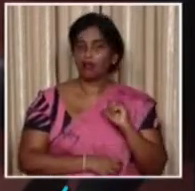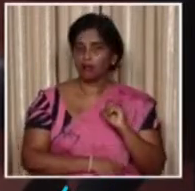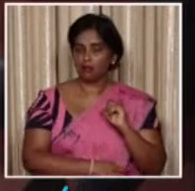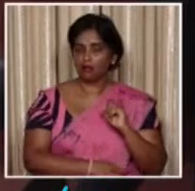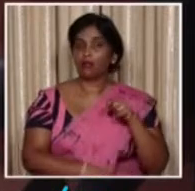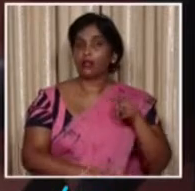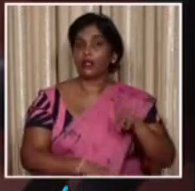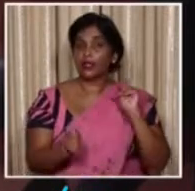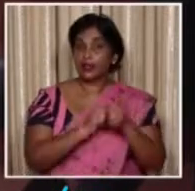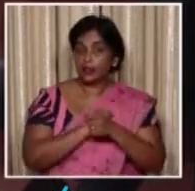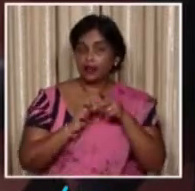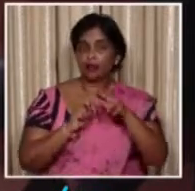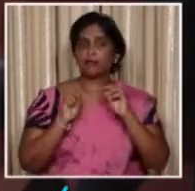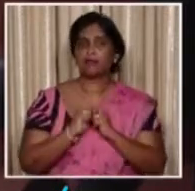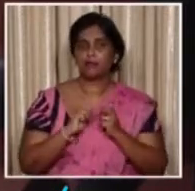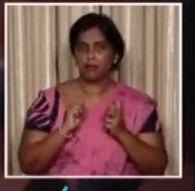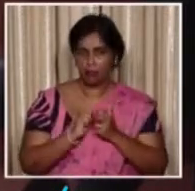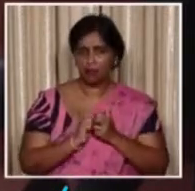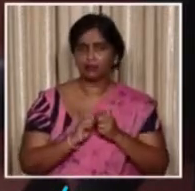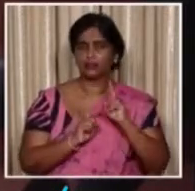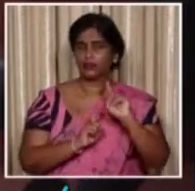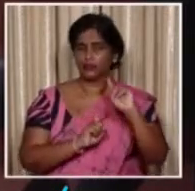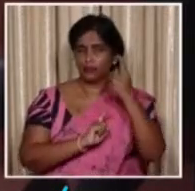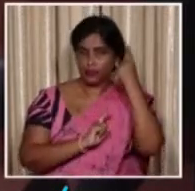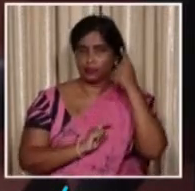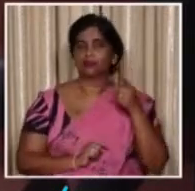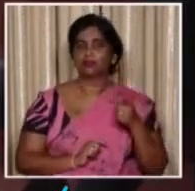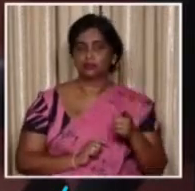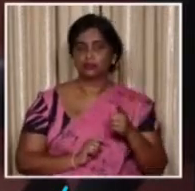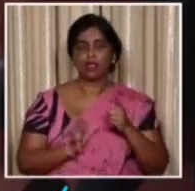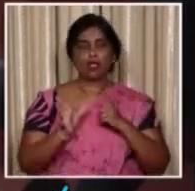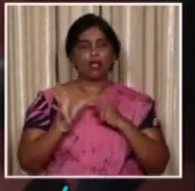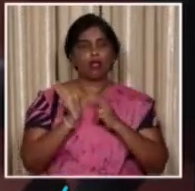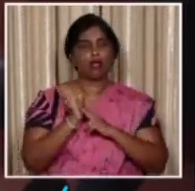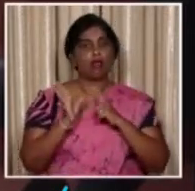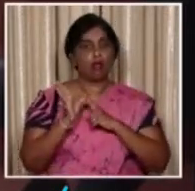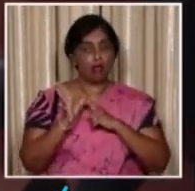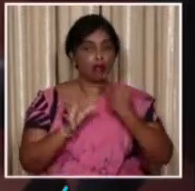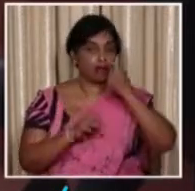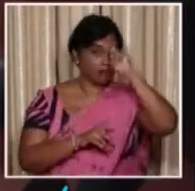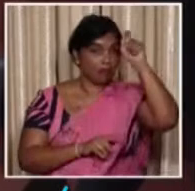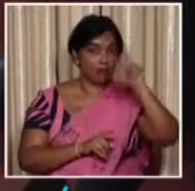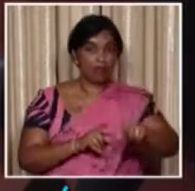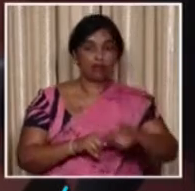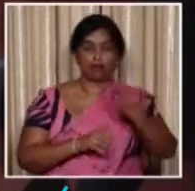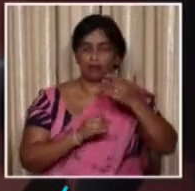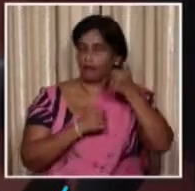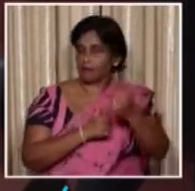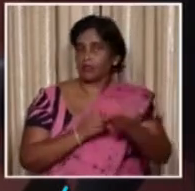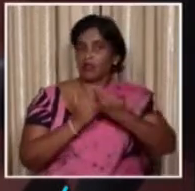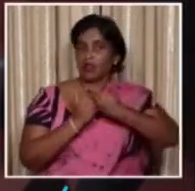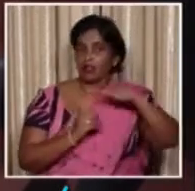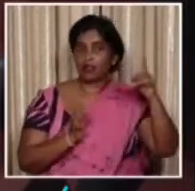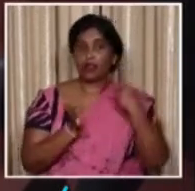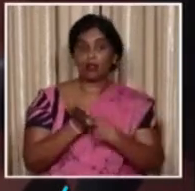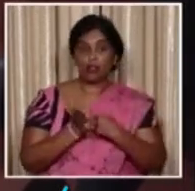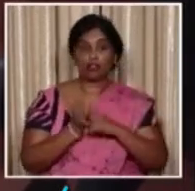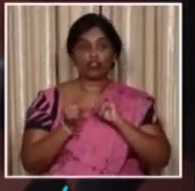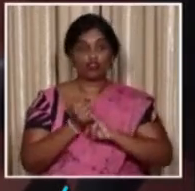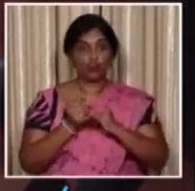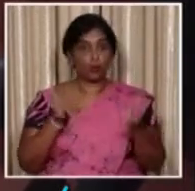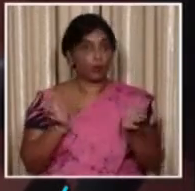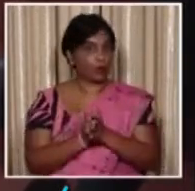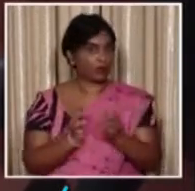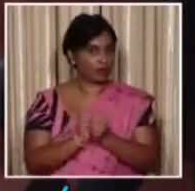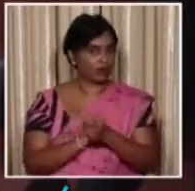मे क्रिकेट अरबुदे इसम आना पुंवेदगा महत्व पलवहरी रण तुंगला सुमति पाल एक